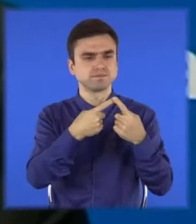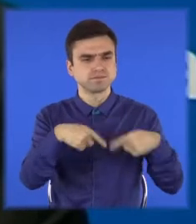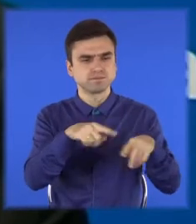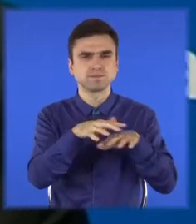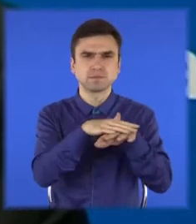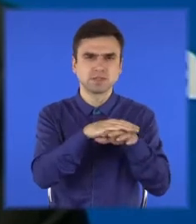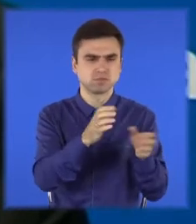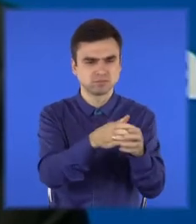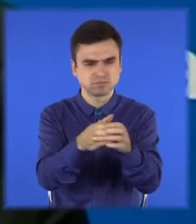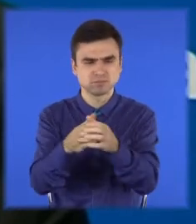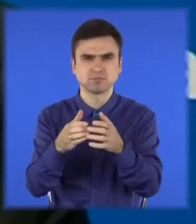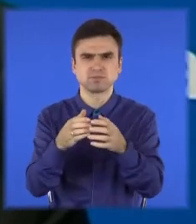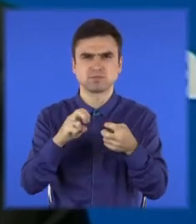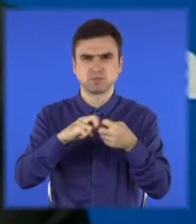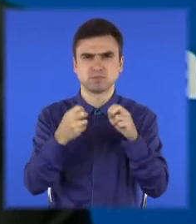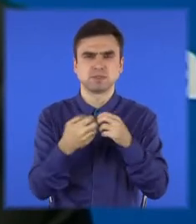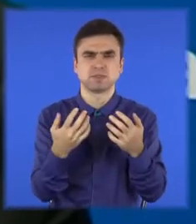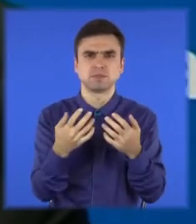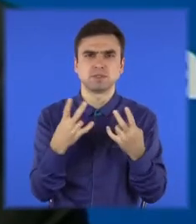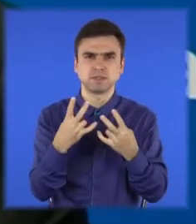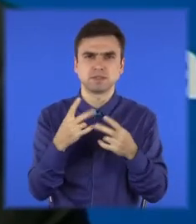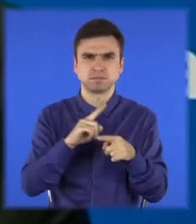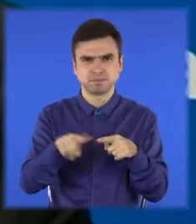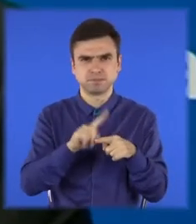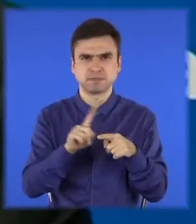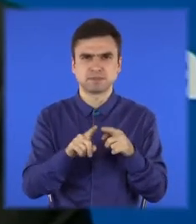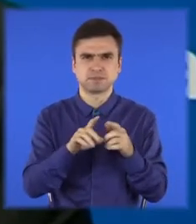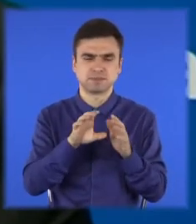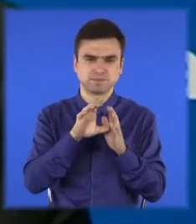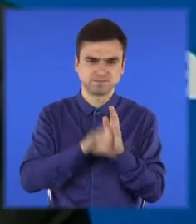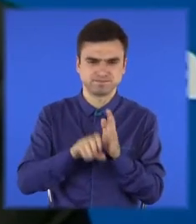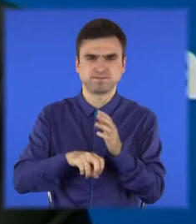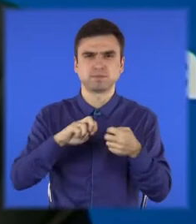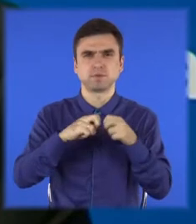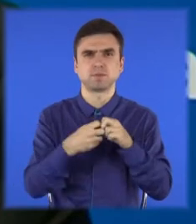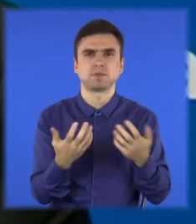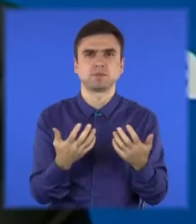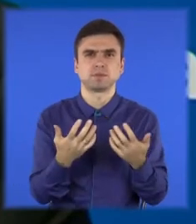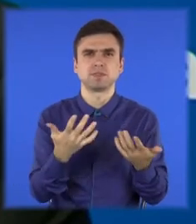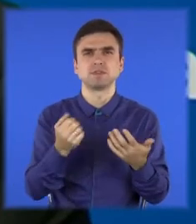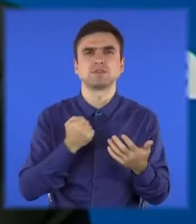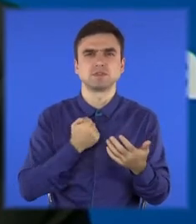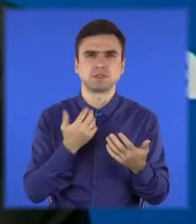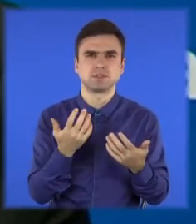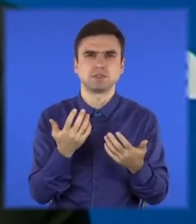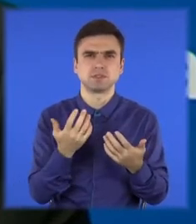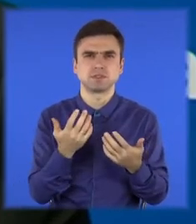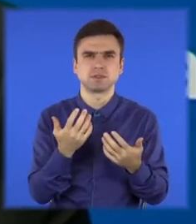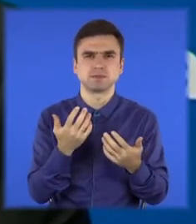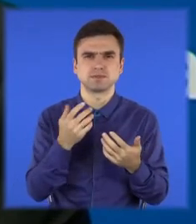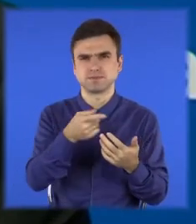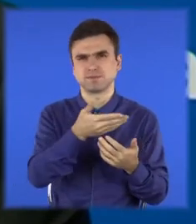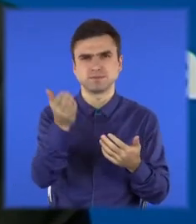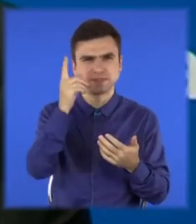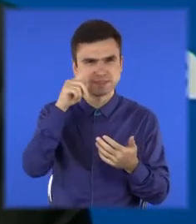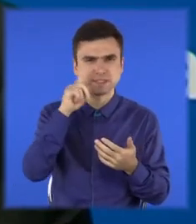вони потребують швидкого і якісного реагування. Тому що, на превеликий жаль, ви знаєте, це